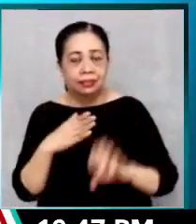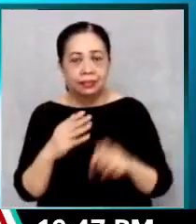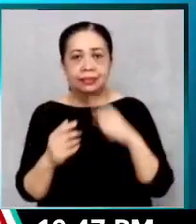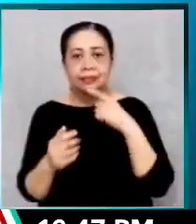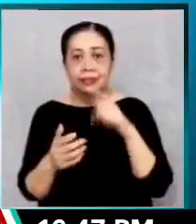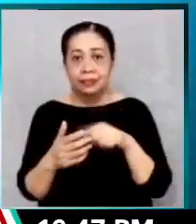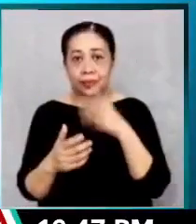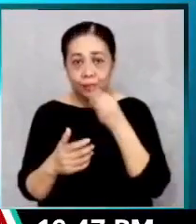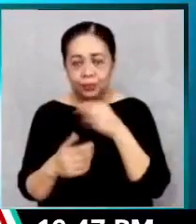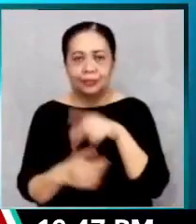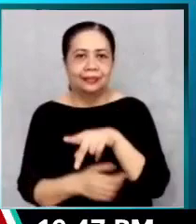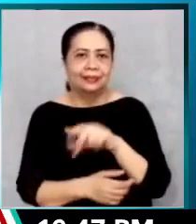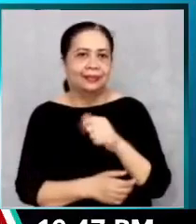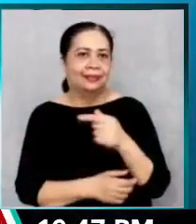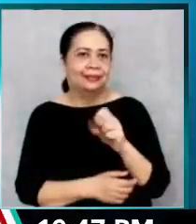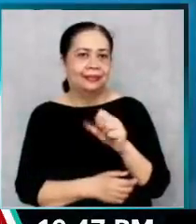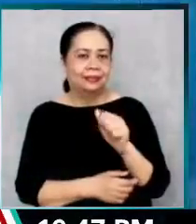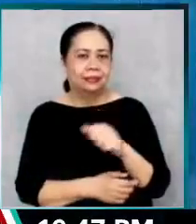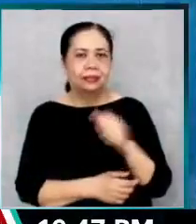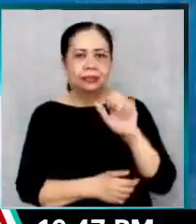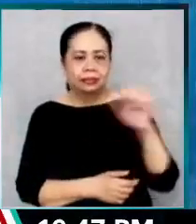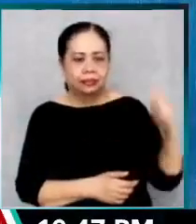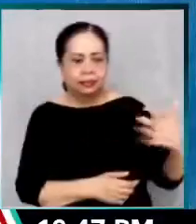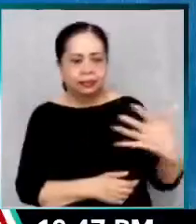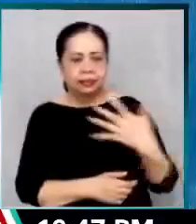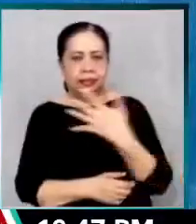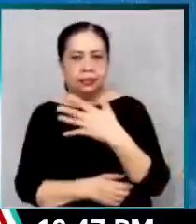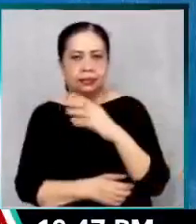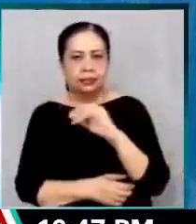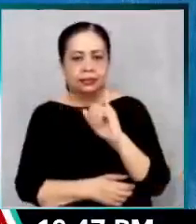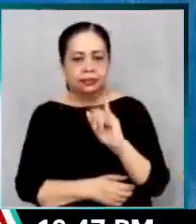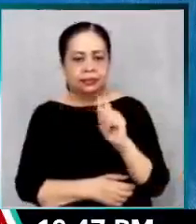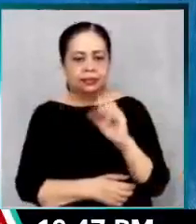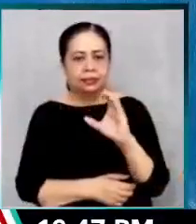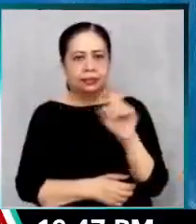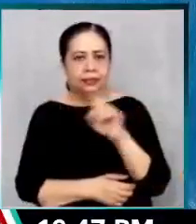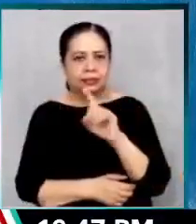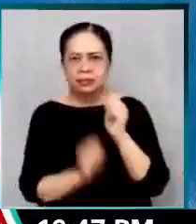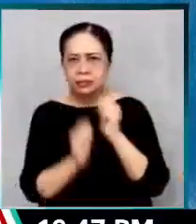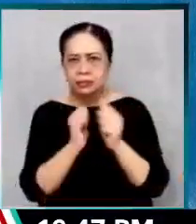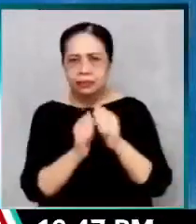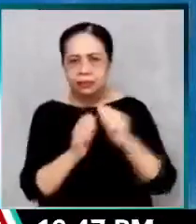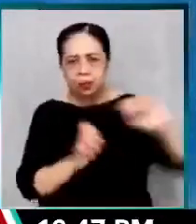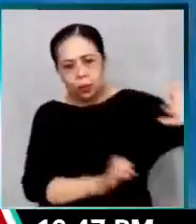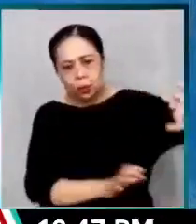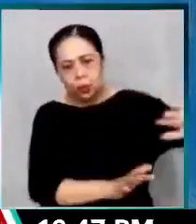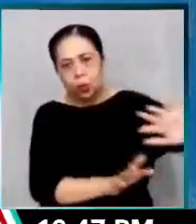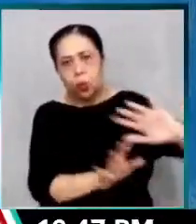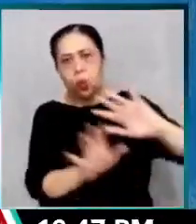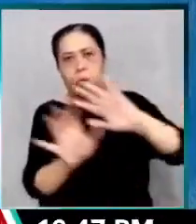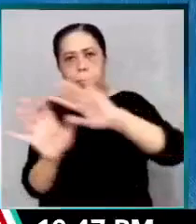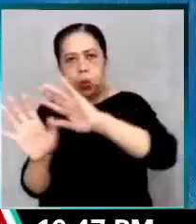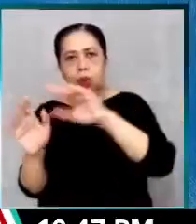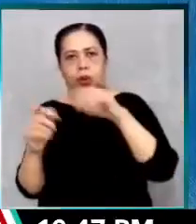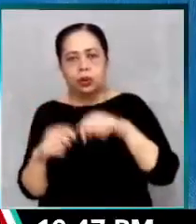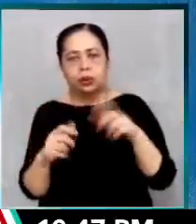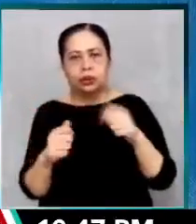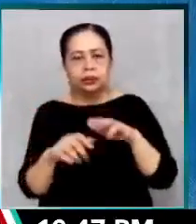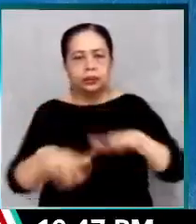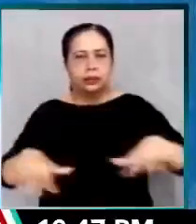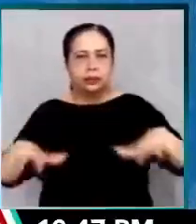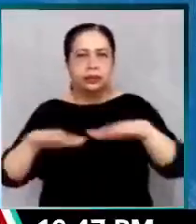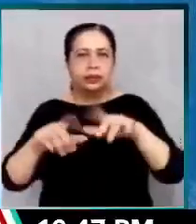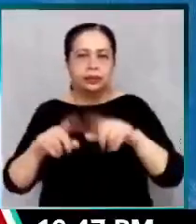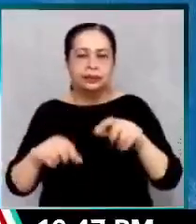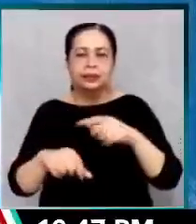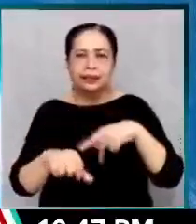PAGASA. Easterlies at intertropical convergence zone, yung ITCZ pa rin ang dominant weather systems na iilaw dito sa ating bansa. At